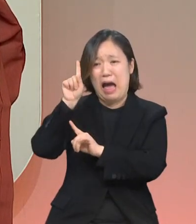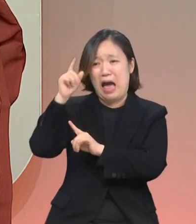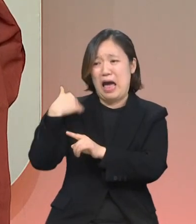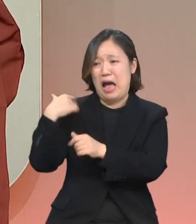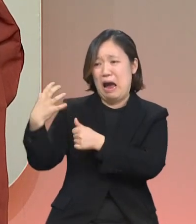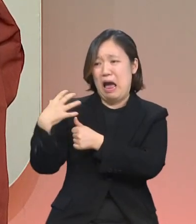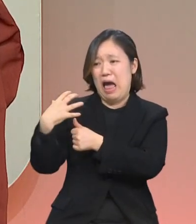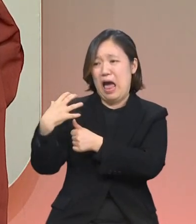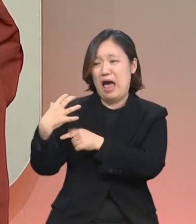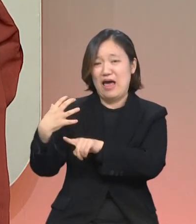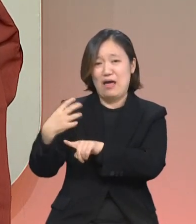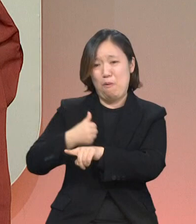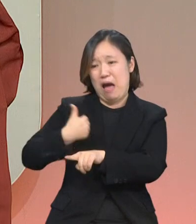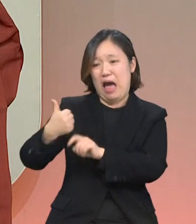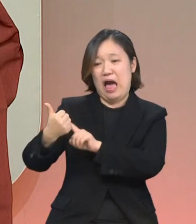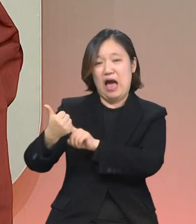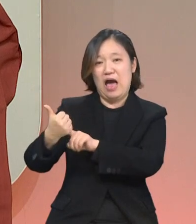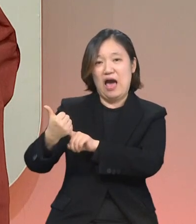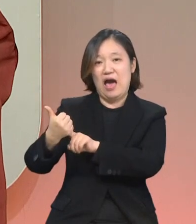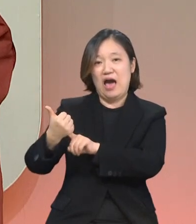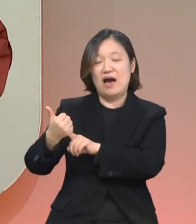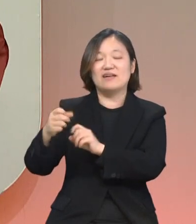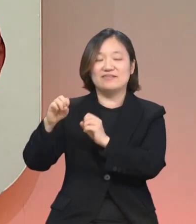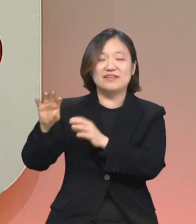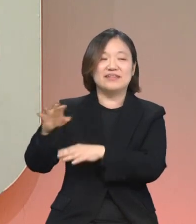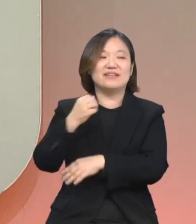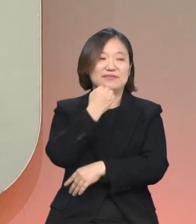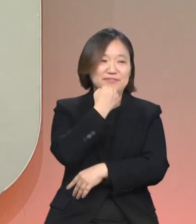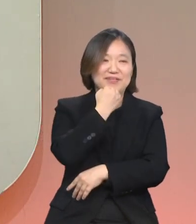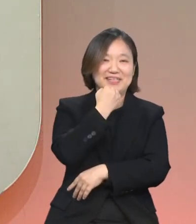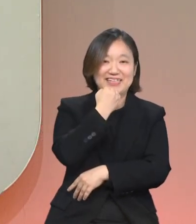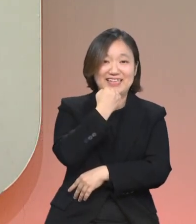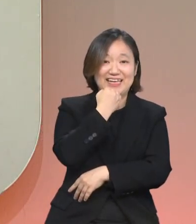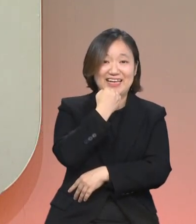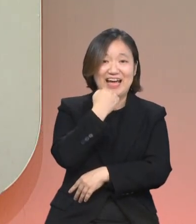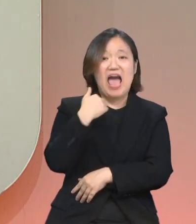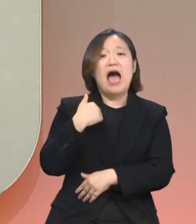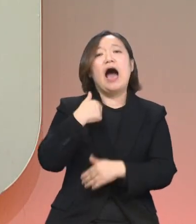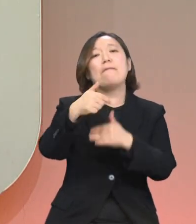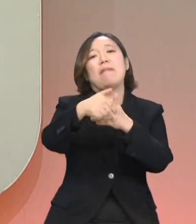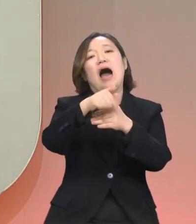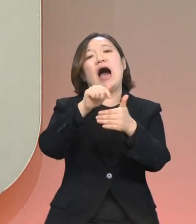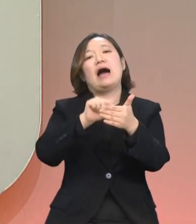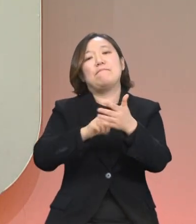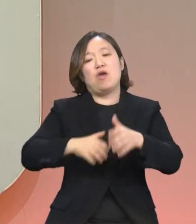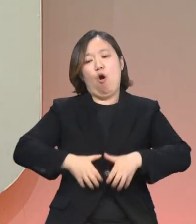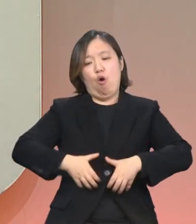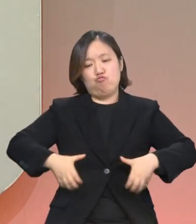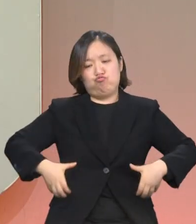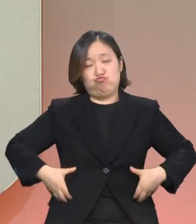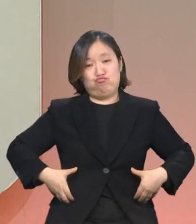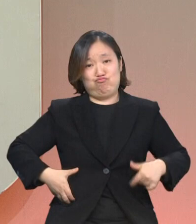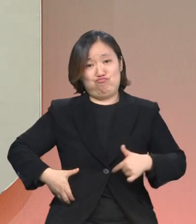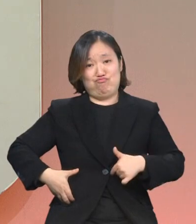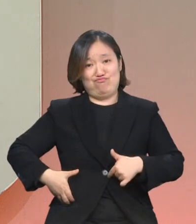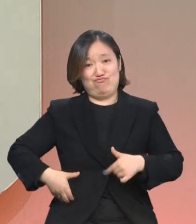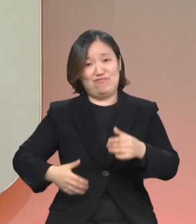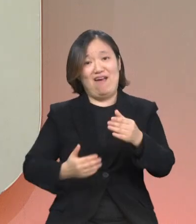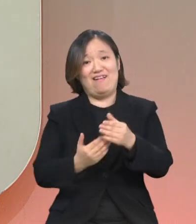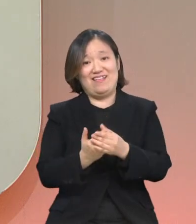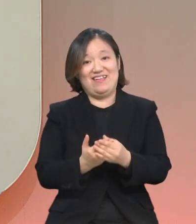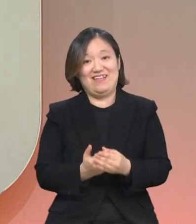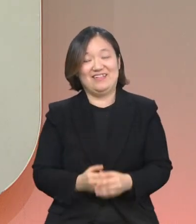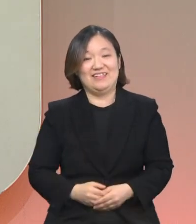시비를 웃고 넘길 수 있을 정도로 마음의 편안한 여유가 생기셨대요